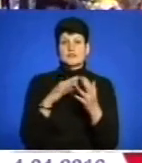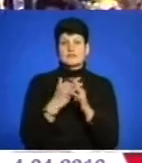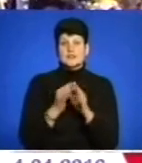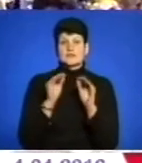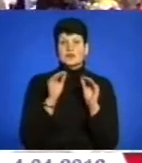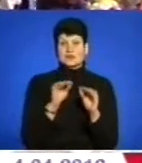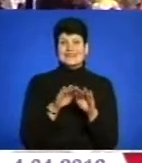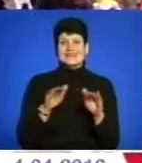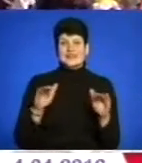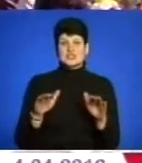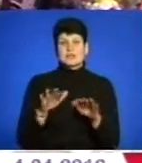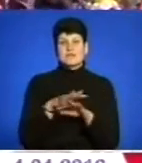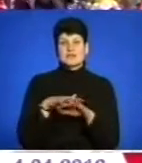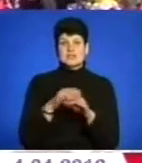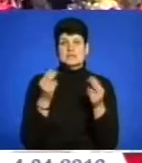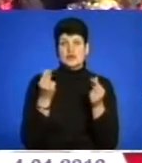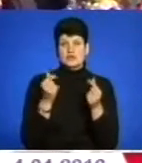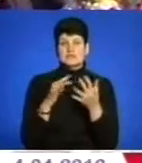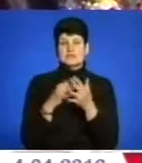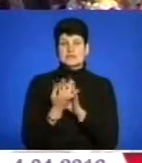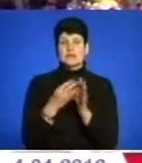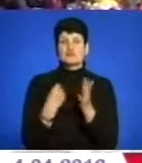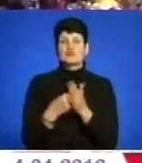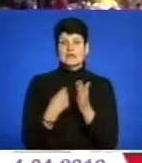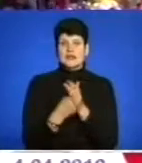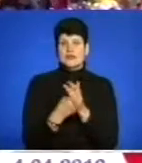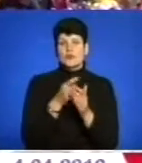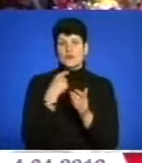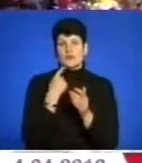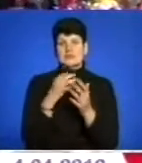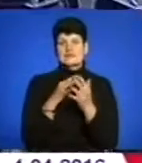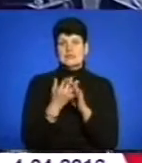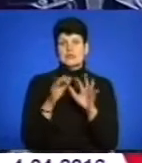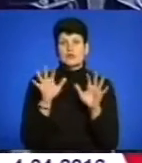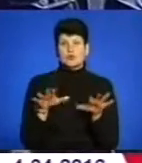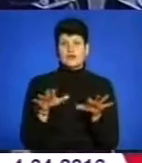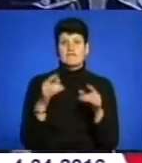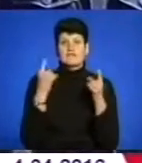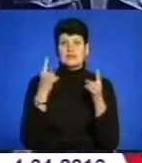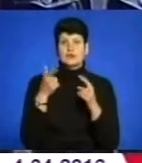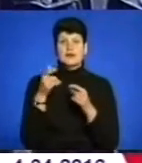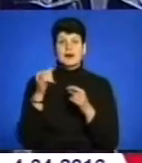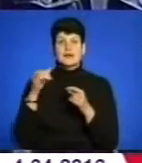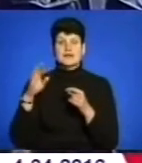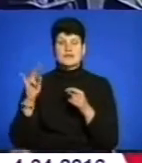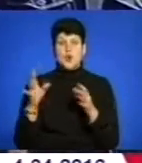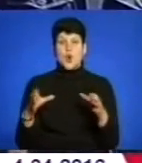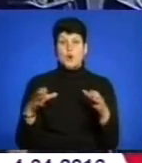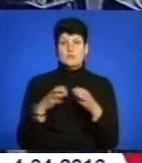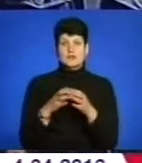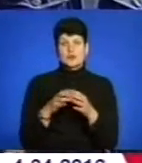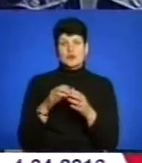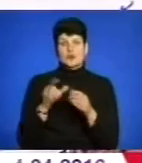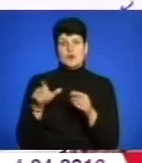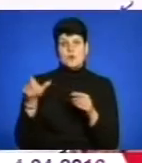такі дитячі майданчики вже за гроші з сільських бюджетів, наголошує сільський голова Великогаївської об'єднаної громади Олег